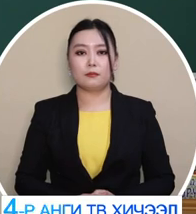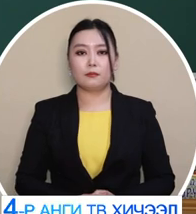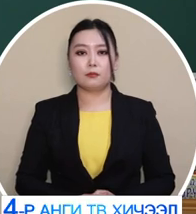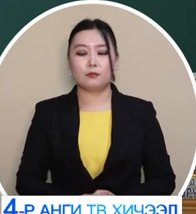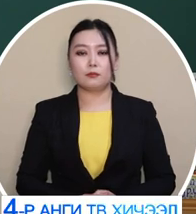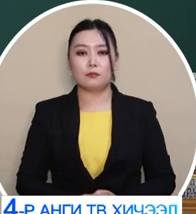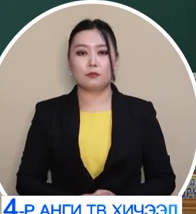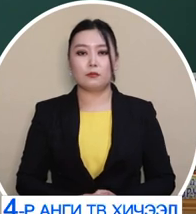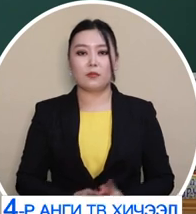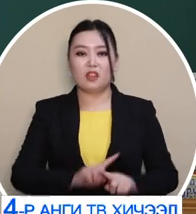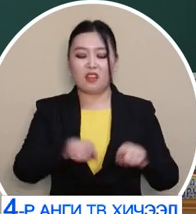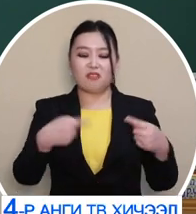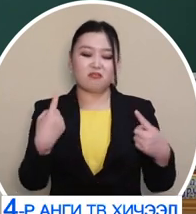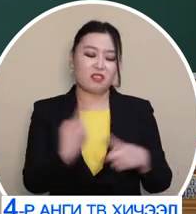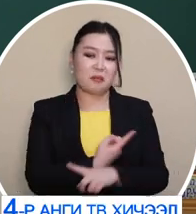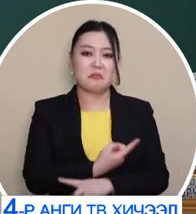Гимэн цохойж